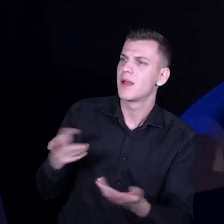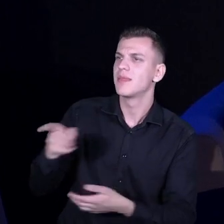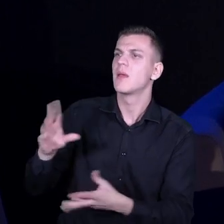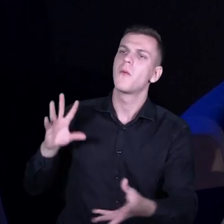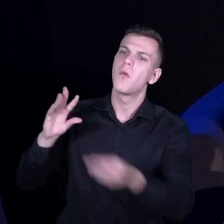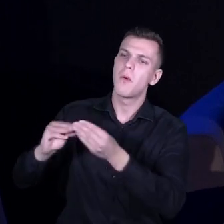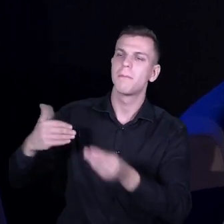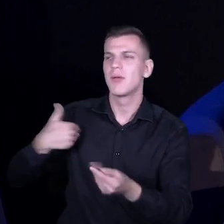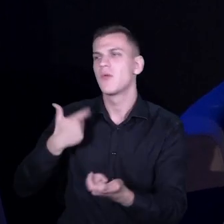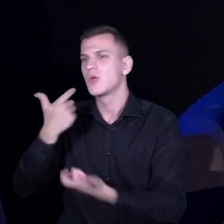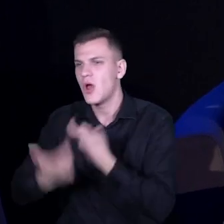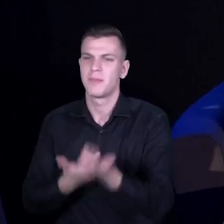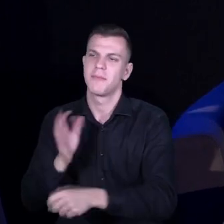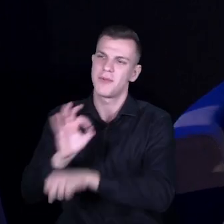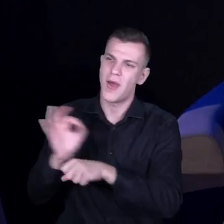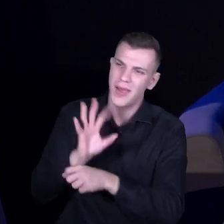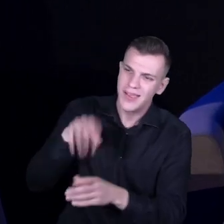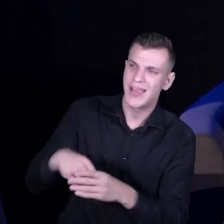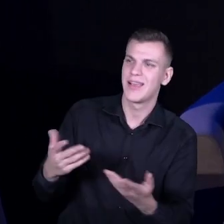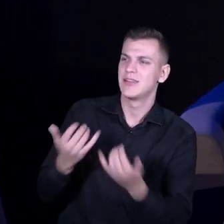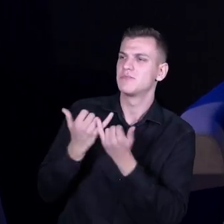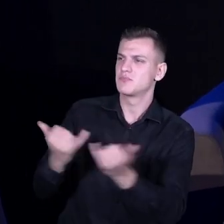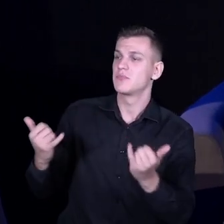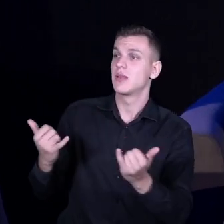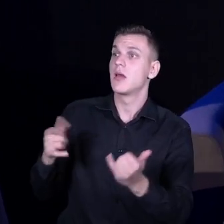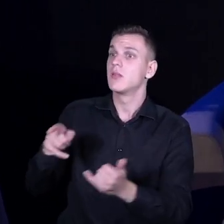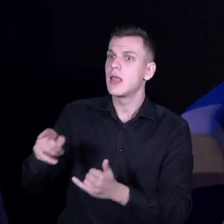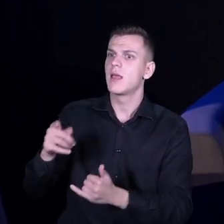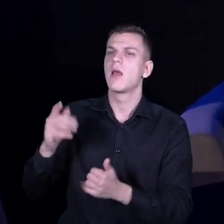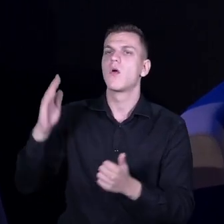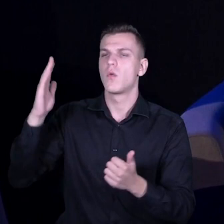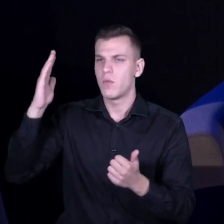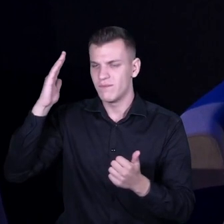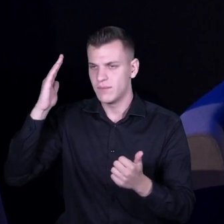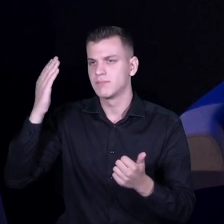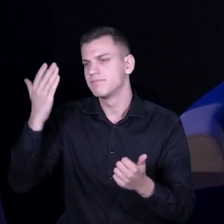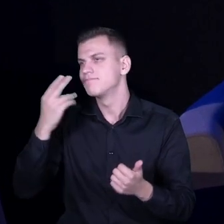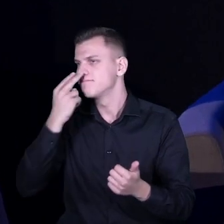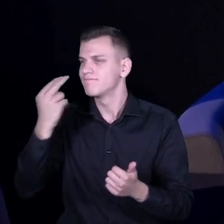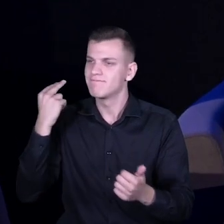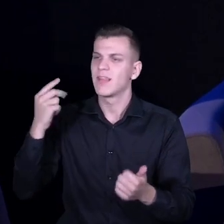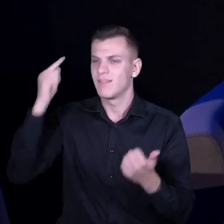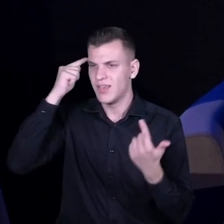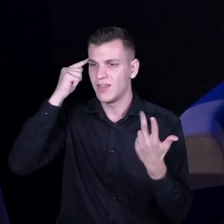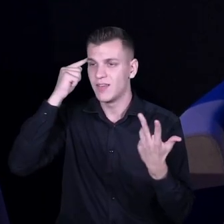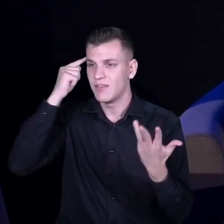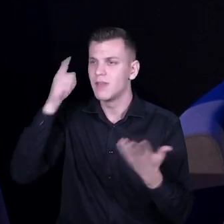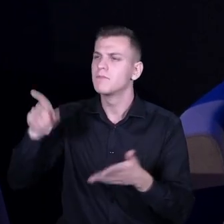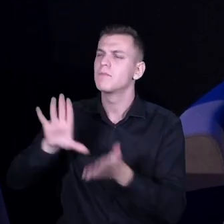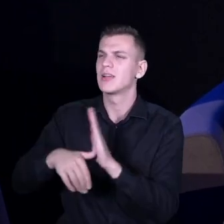Jak to wasze doświadczenie mogłyby wykorzystać, żeby ta inspirująca przestrzeń, którą stworzyłaś ze swoim zespołem w